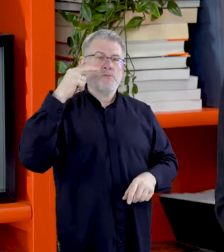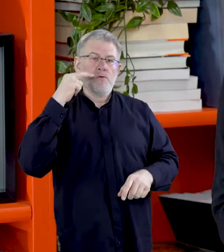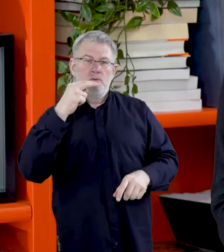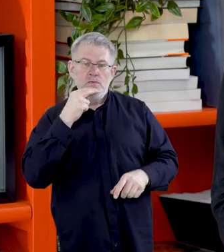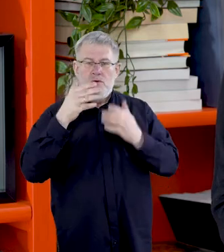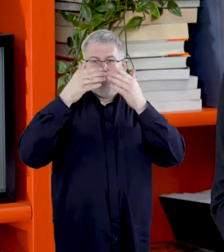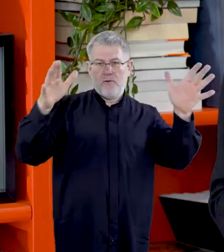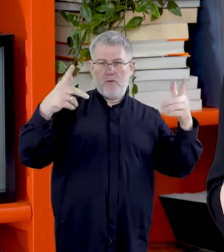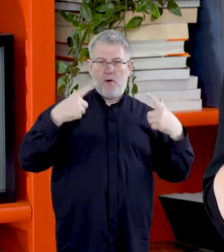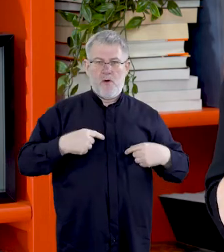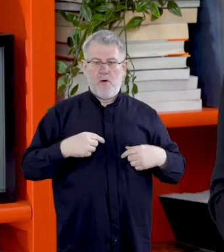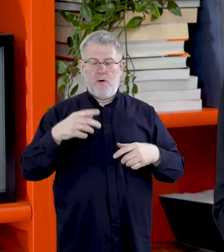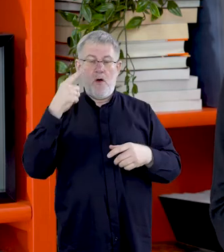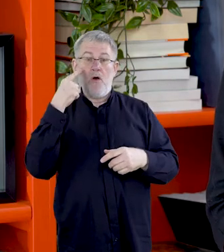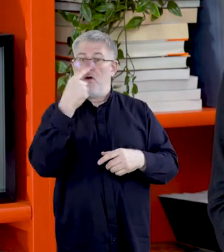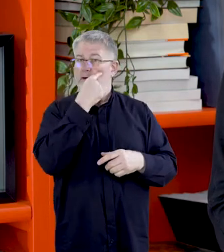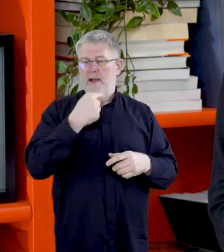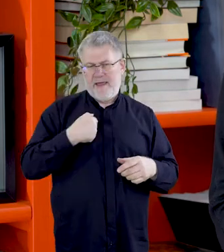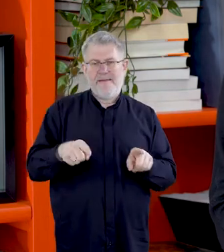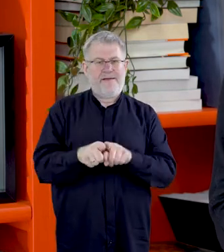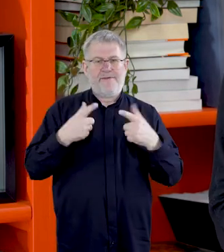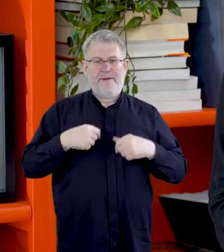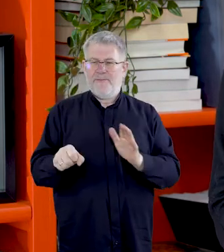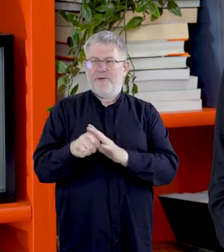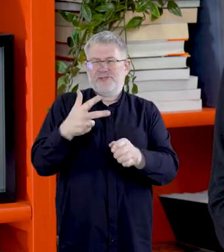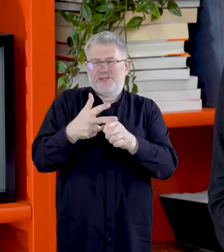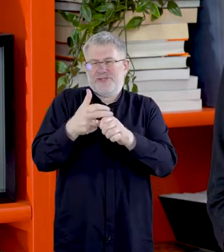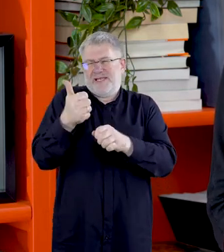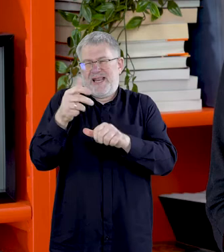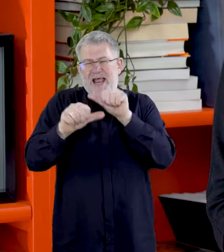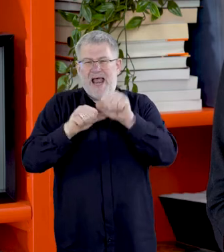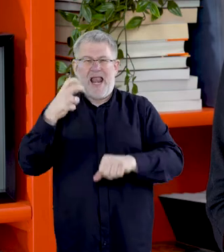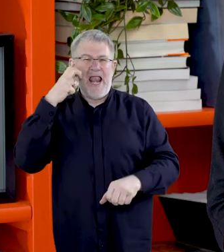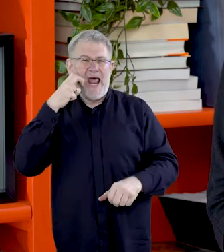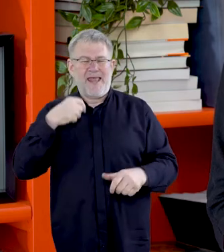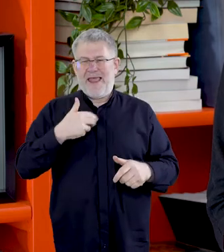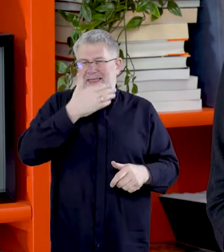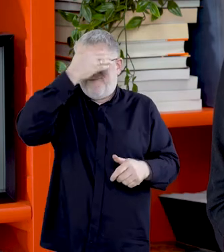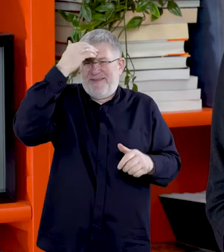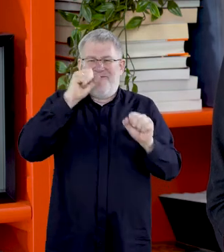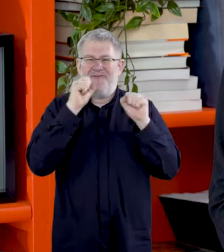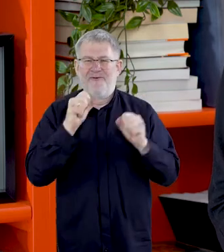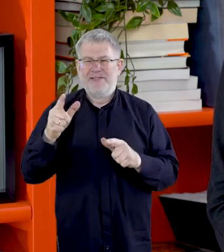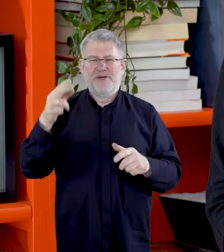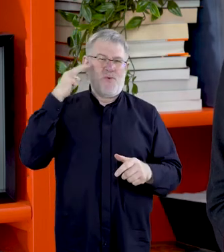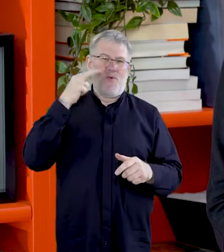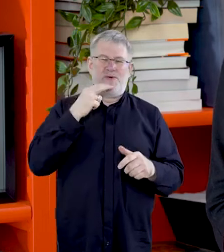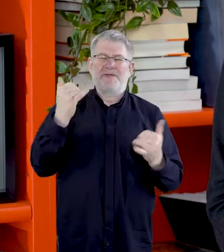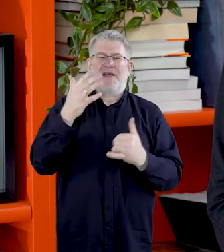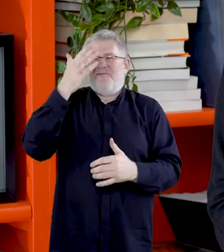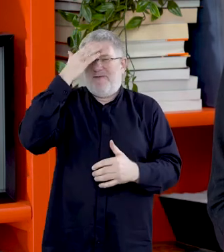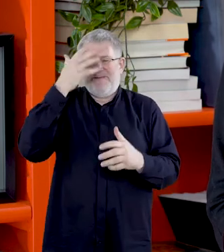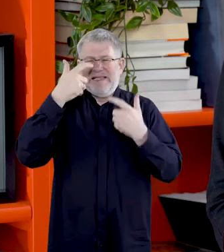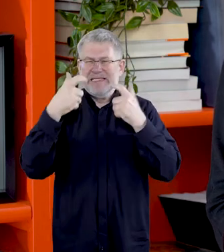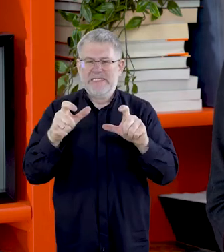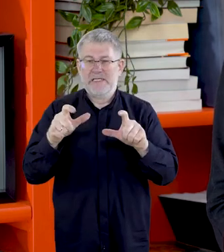jestem osobą, która co najmniej do 30 któregoś roku życia w ogóle nie miała pojęcia o osobach niesłyszących, więc no taka to jest